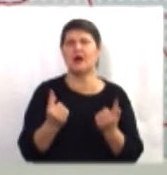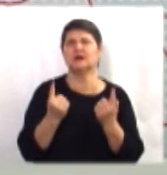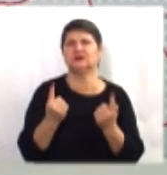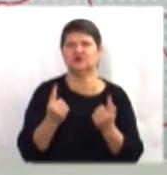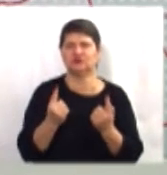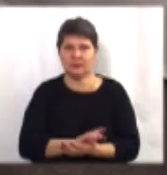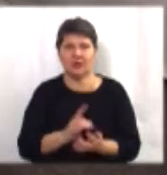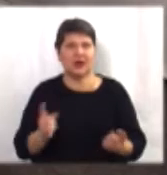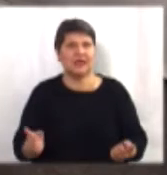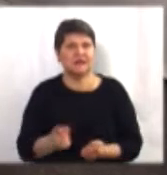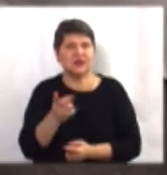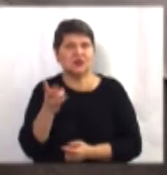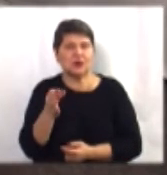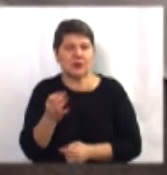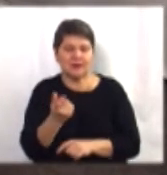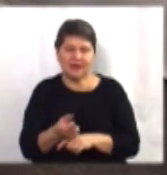значні показники. Найбільша